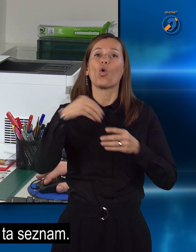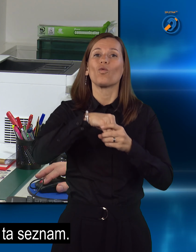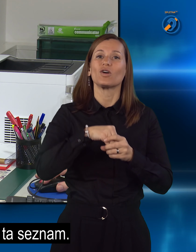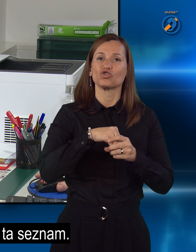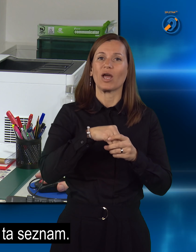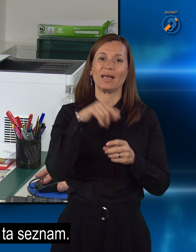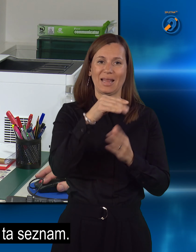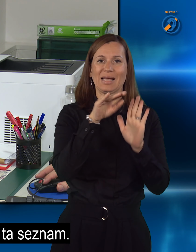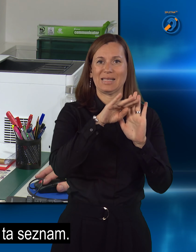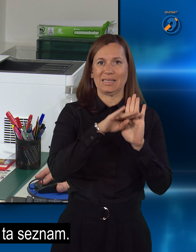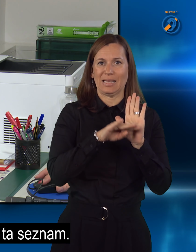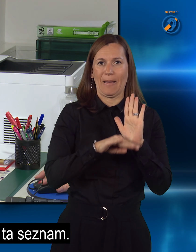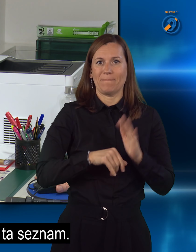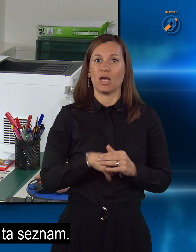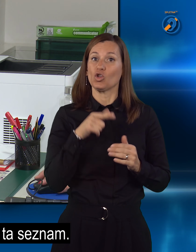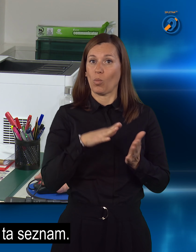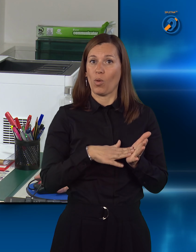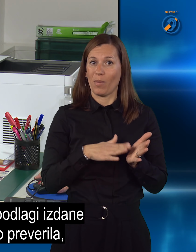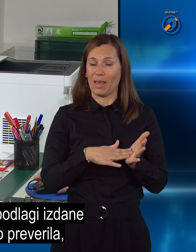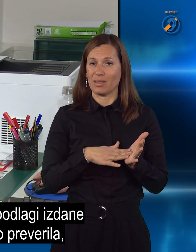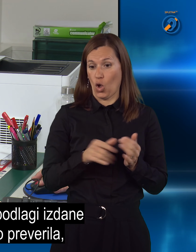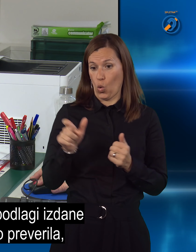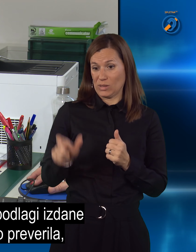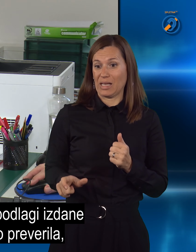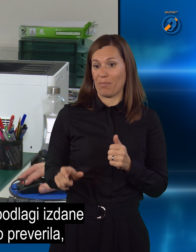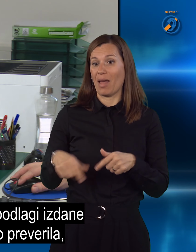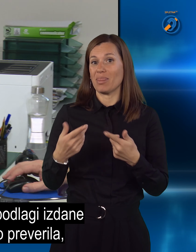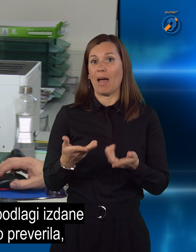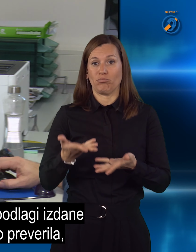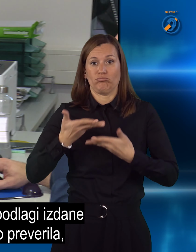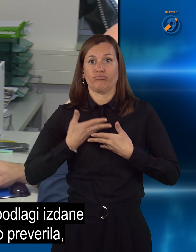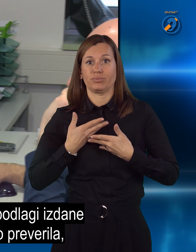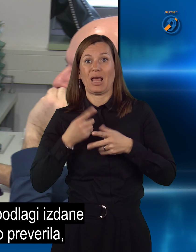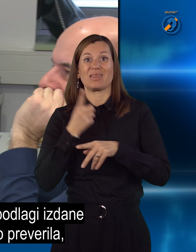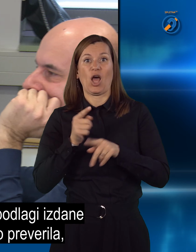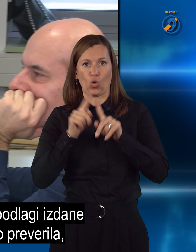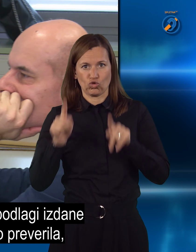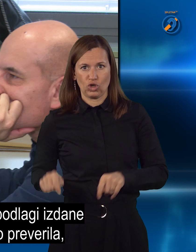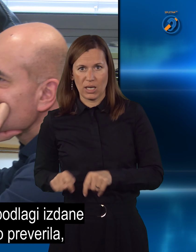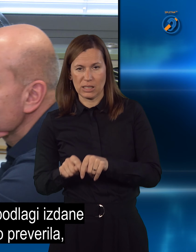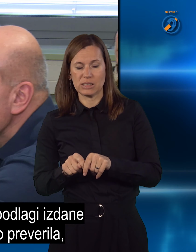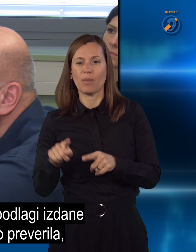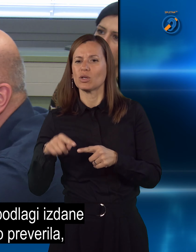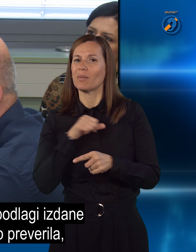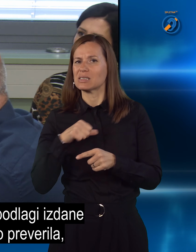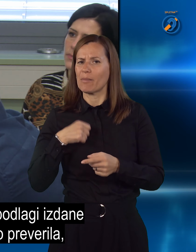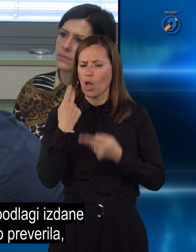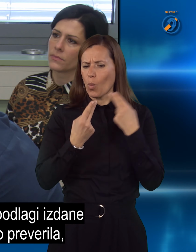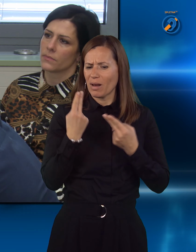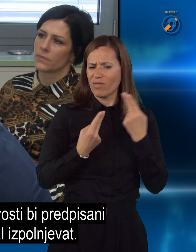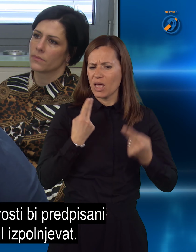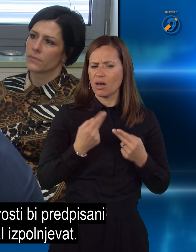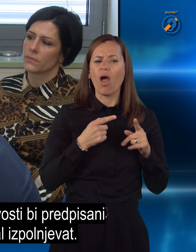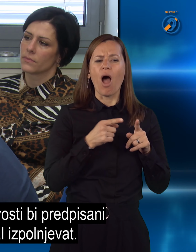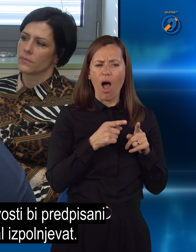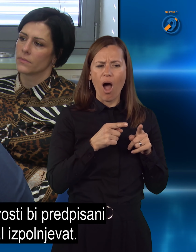so uvrščeni v ta seznam. Torej, oseba bo na podlagi izdane naročilnice lahko potem